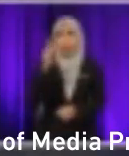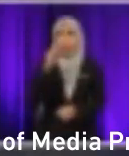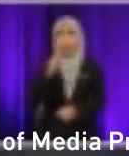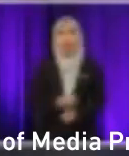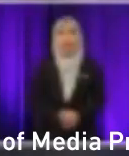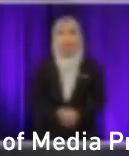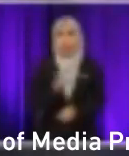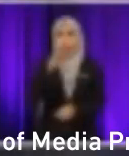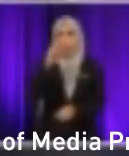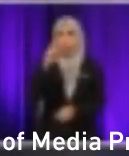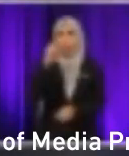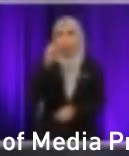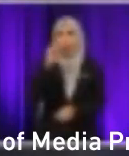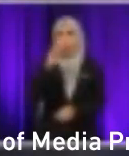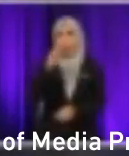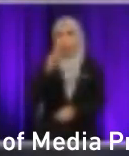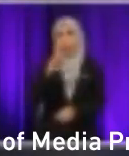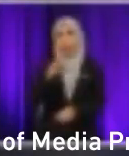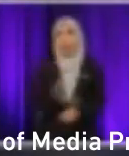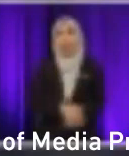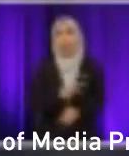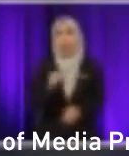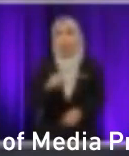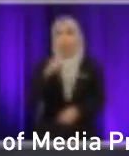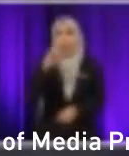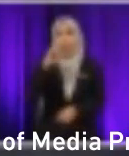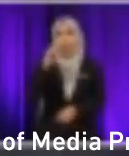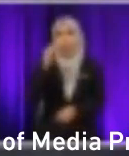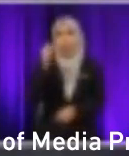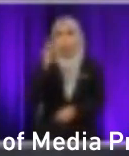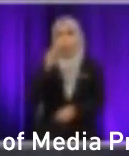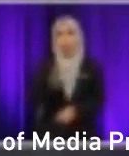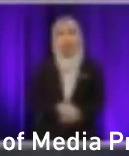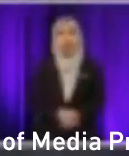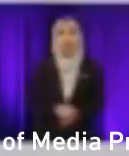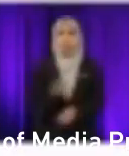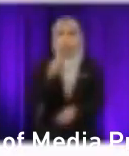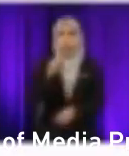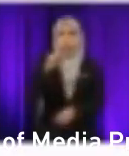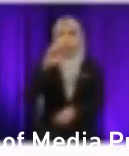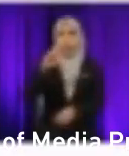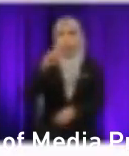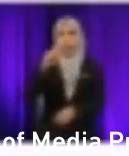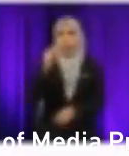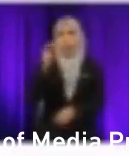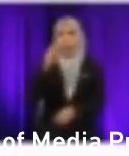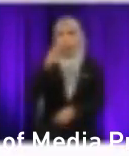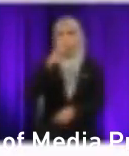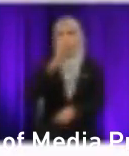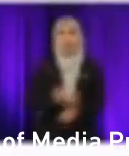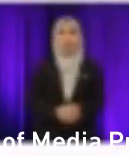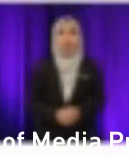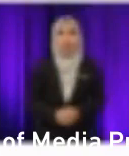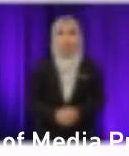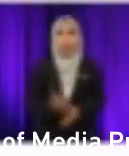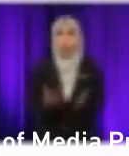Dan pelajar, okey, boleh, mungkin soalan yang seterusnya, sebab yang ni kita tujuh markah. Mungkin soalan yang seterusnya boleh meminta pelajar